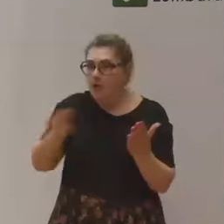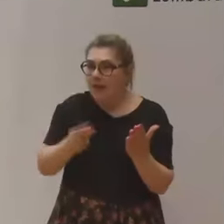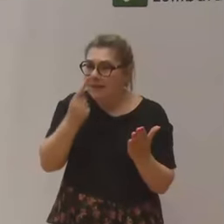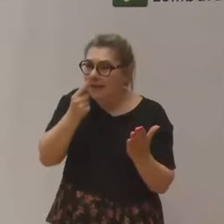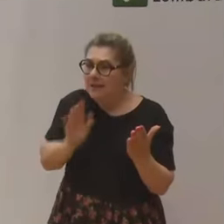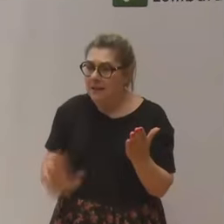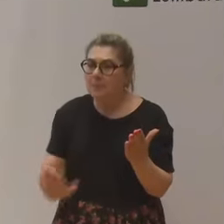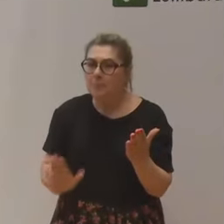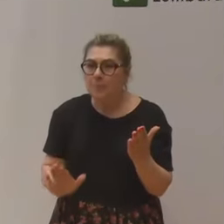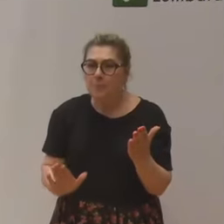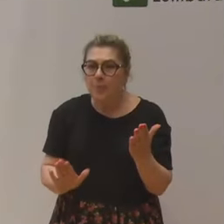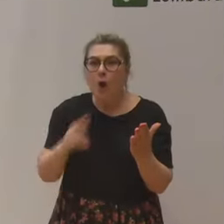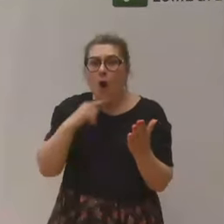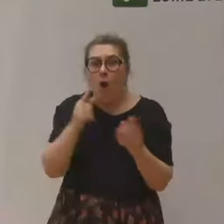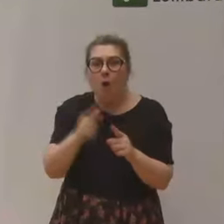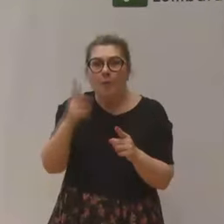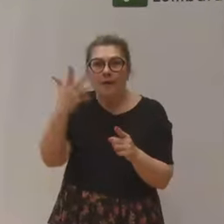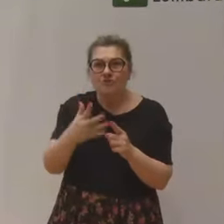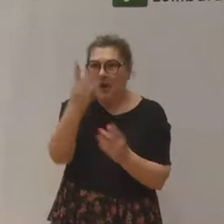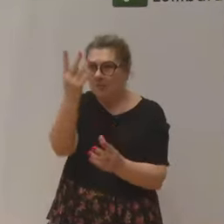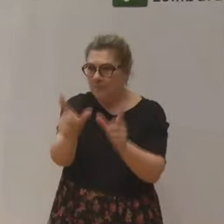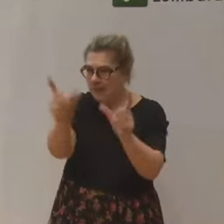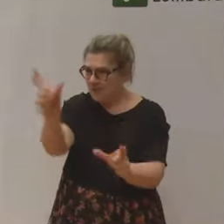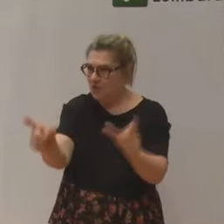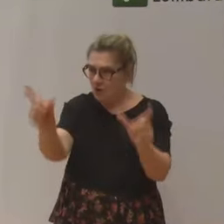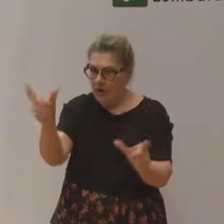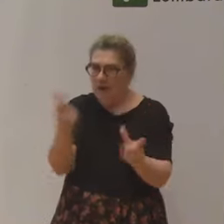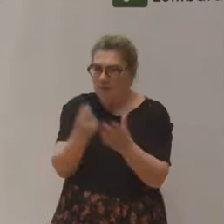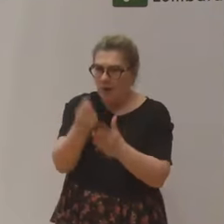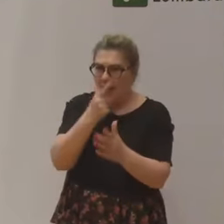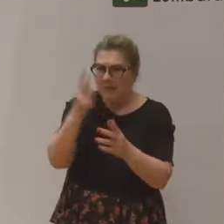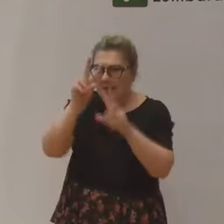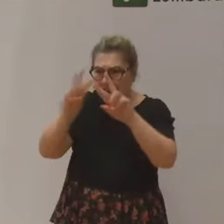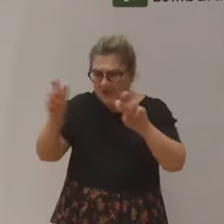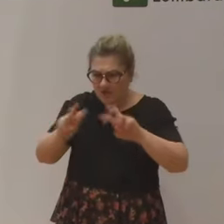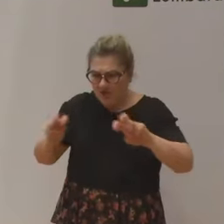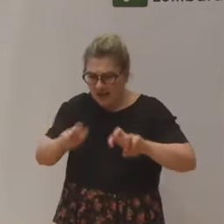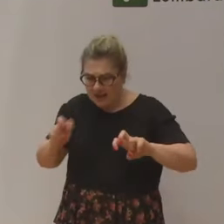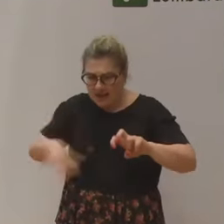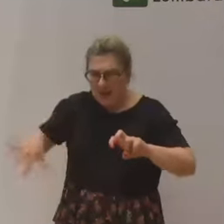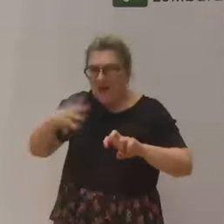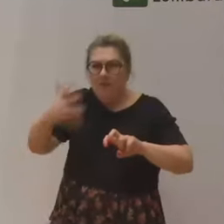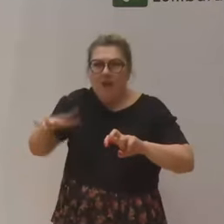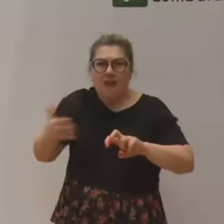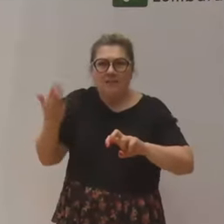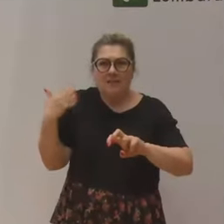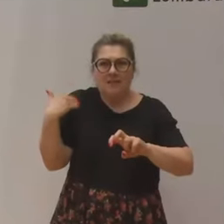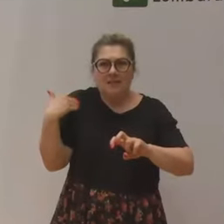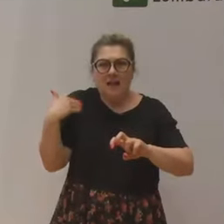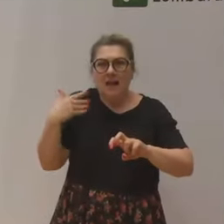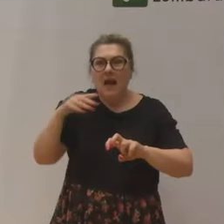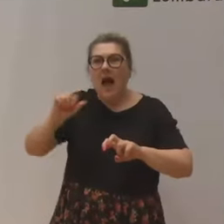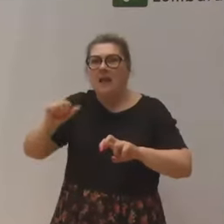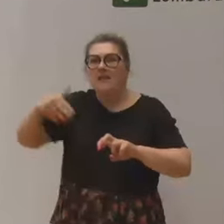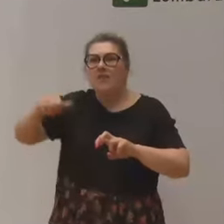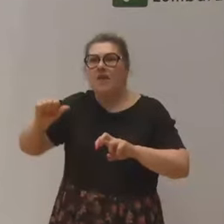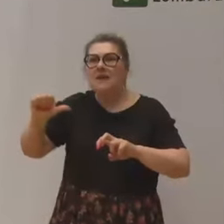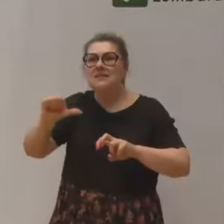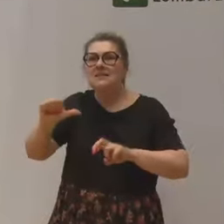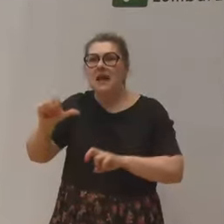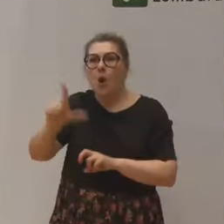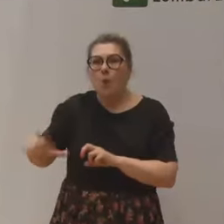tipo con un campione già abbastanza significativo all'interno di una ricerca Interreg che è stata fatta in ANFAS Lombardia, e